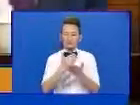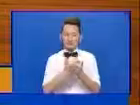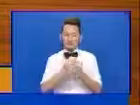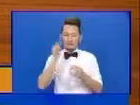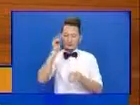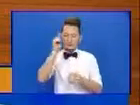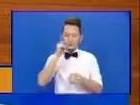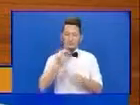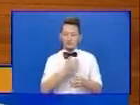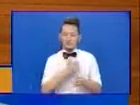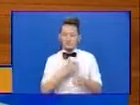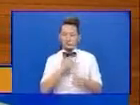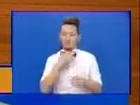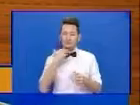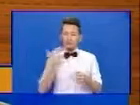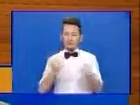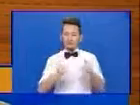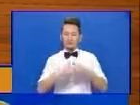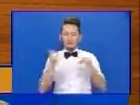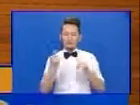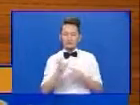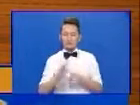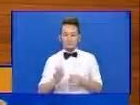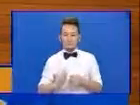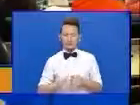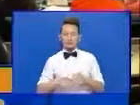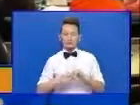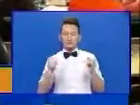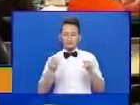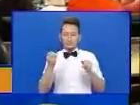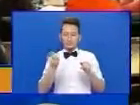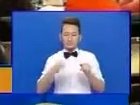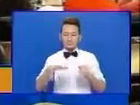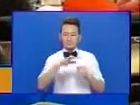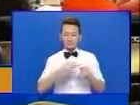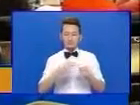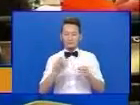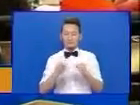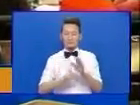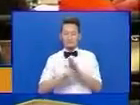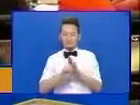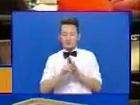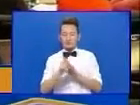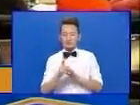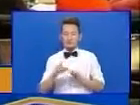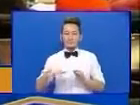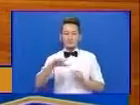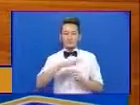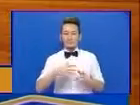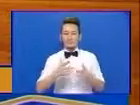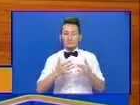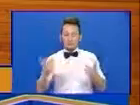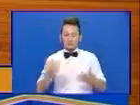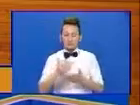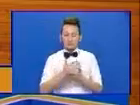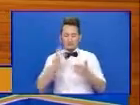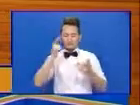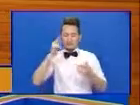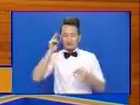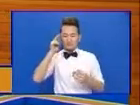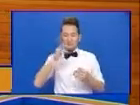ниет білдірушілер қазірдің өзінде аз емес көрінеді. Өткен екі елдің ағарту сала белсенділері өзара ақпарат алмасып, білім беру мен